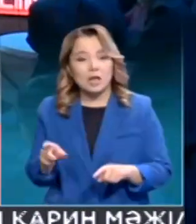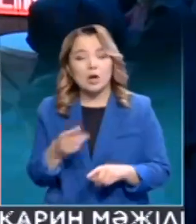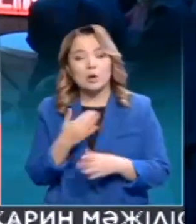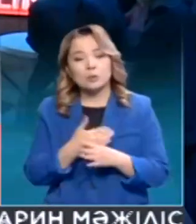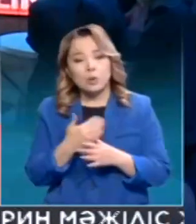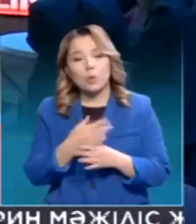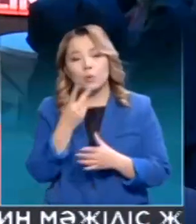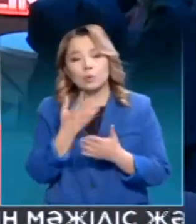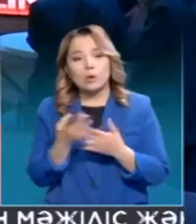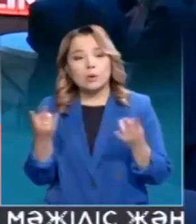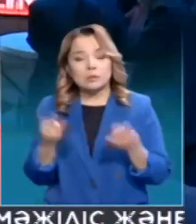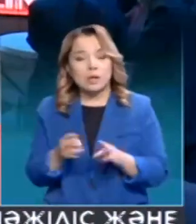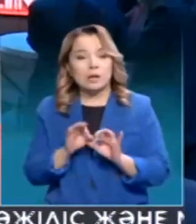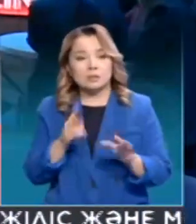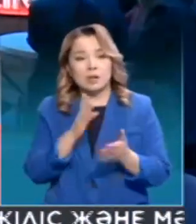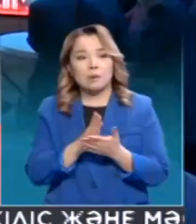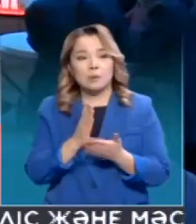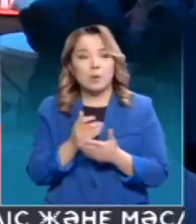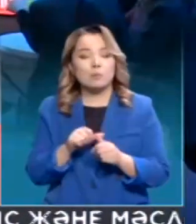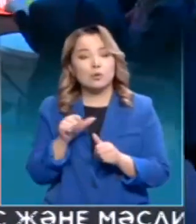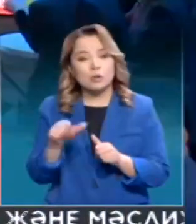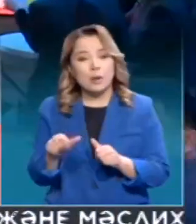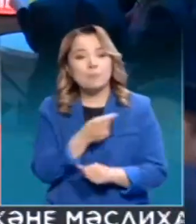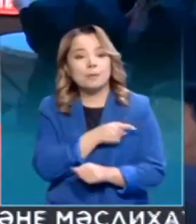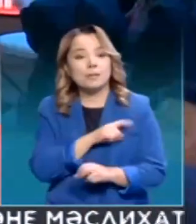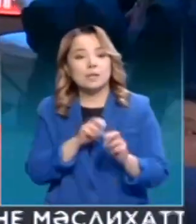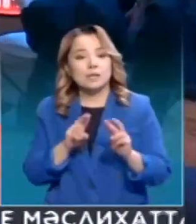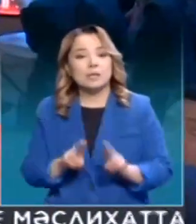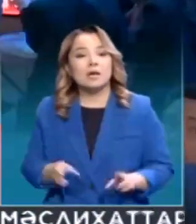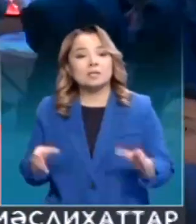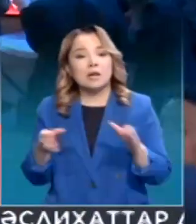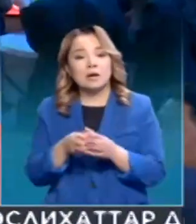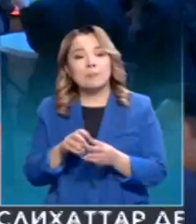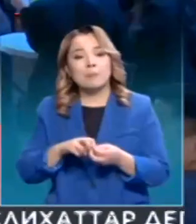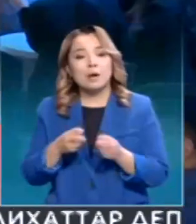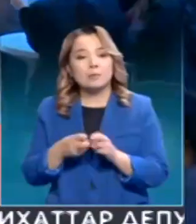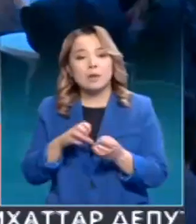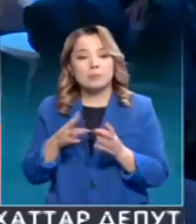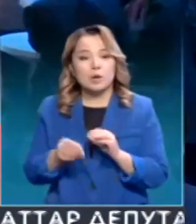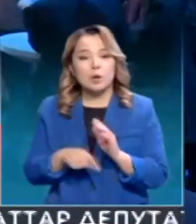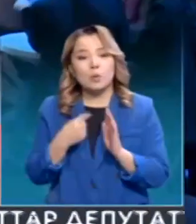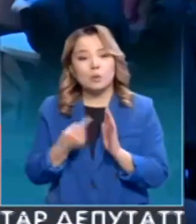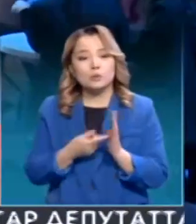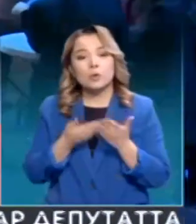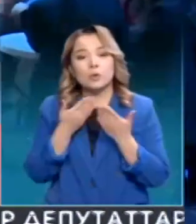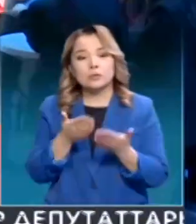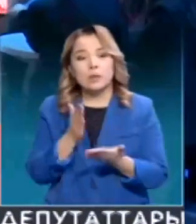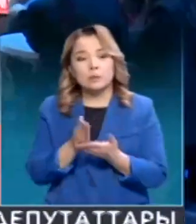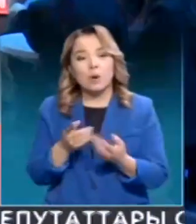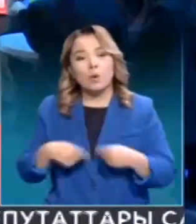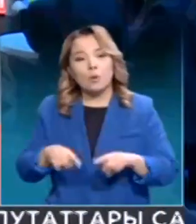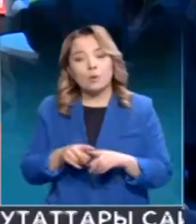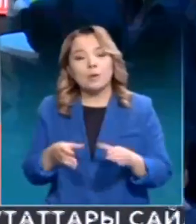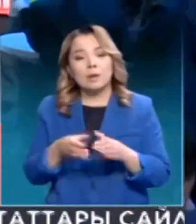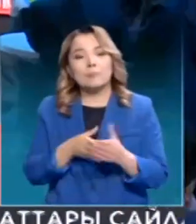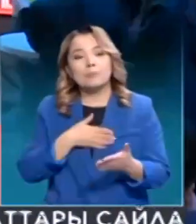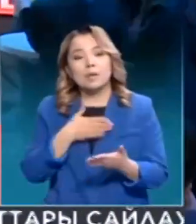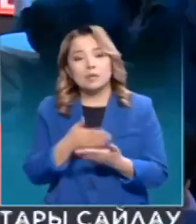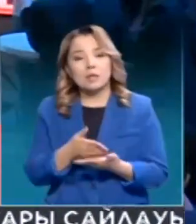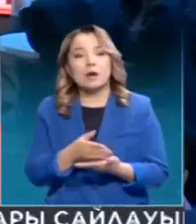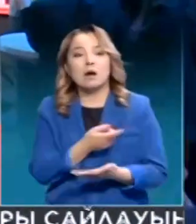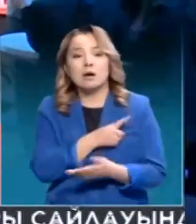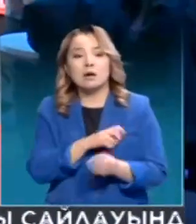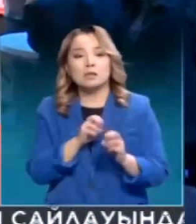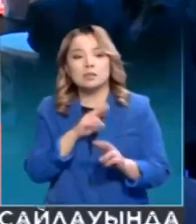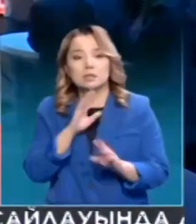көрсетілуі қажет көмектерді атап өтті. Бұдан бөлек медицина саласындағы да проблемалар қозғалды. Қоғам белсенділері аурухана